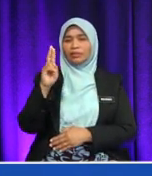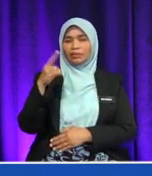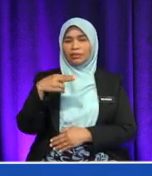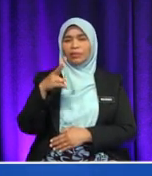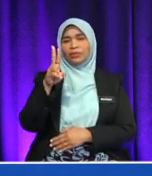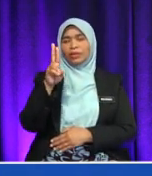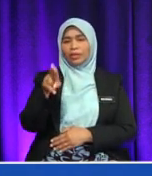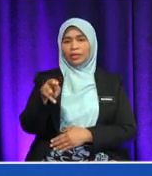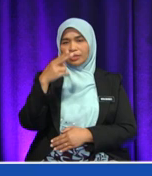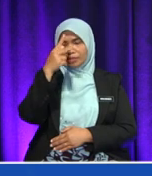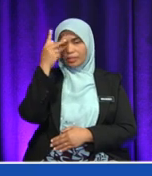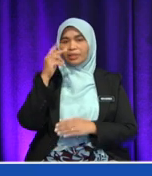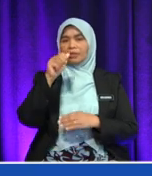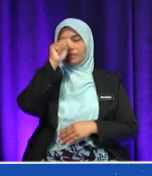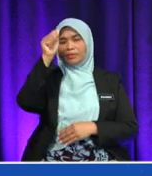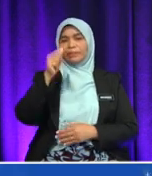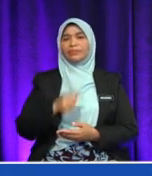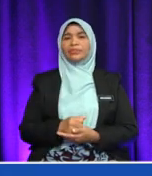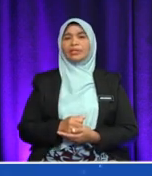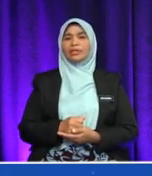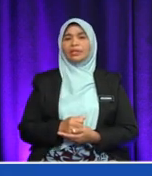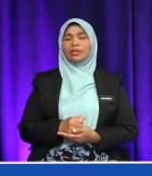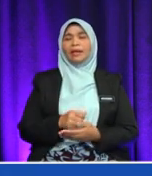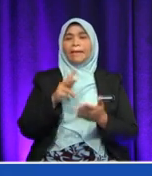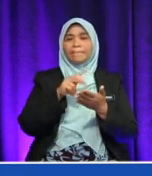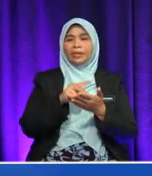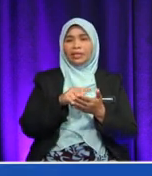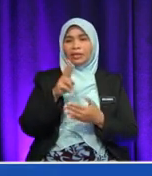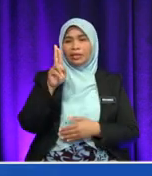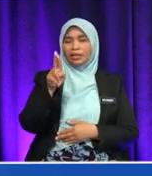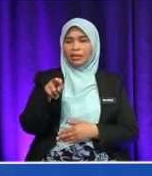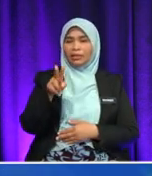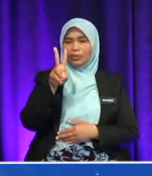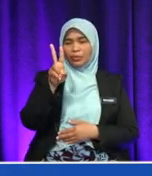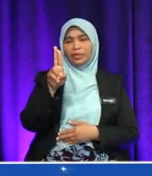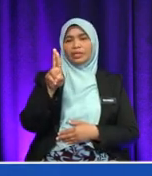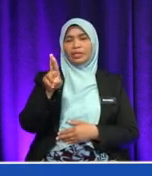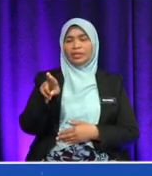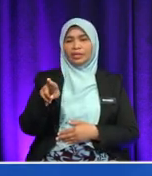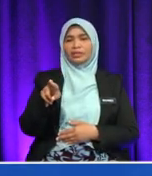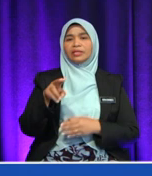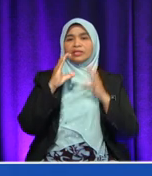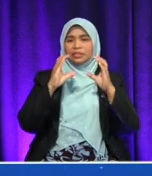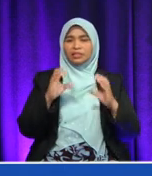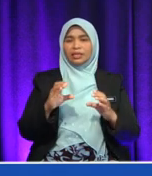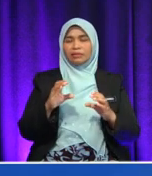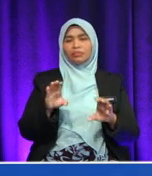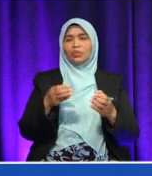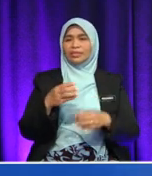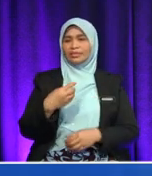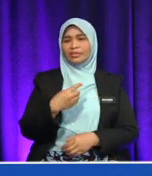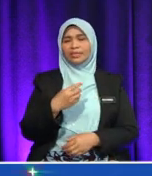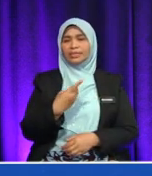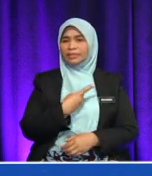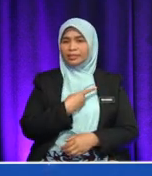bilangan rakaatnya adalah dilakukan sebanyak 2 rokaat cara pelaksanaannya adalah dilakukan secara bersendirian